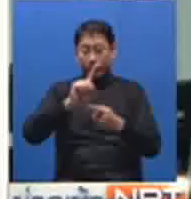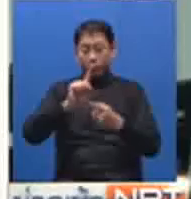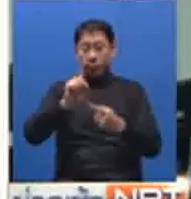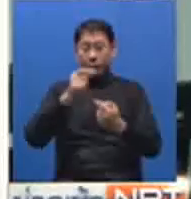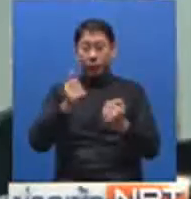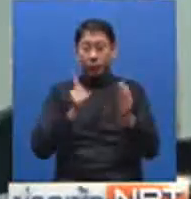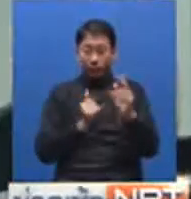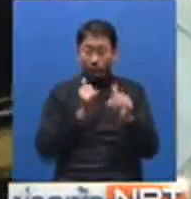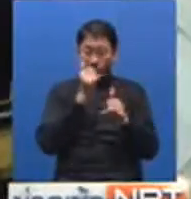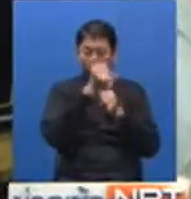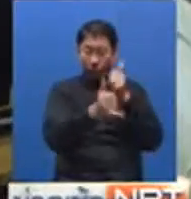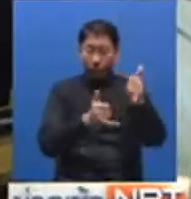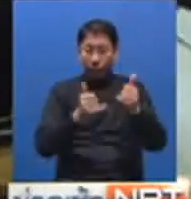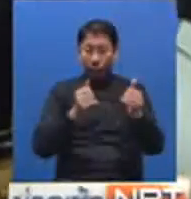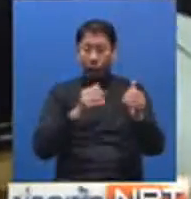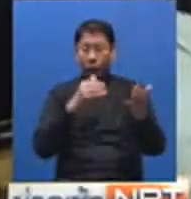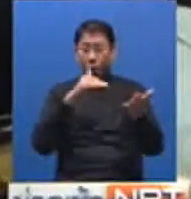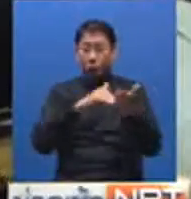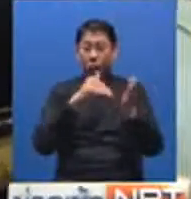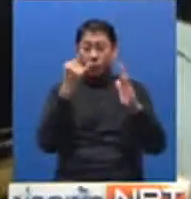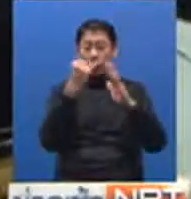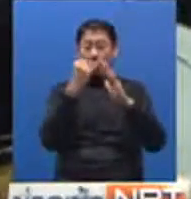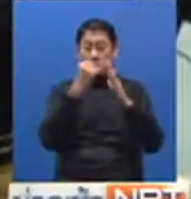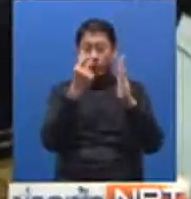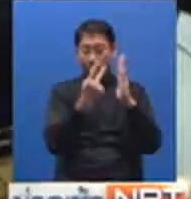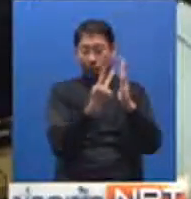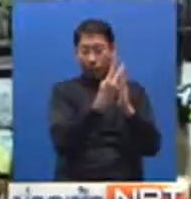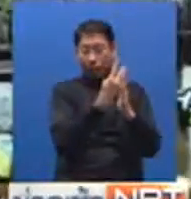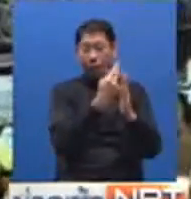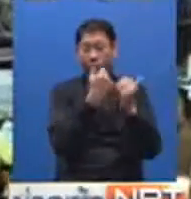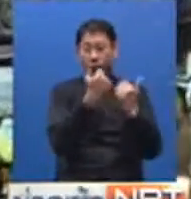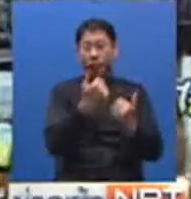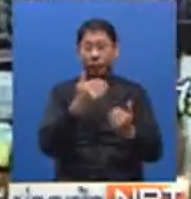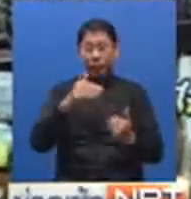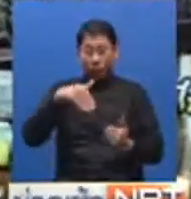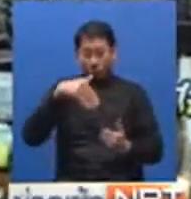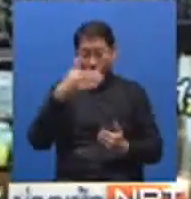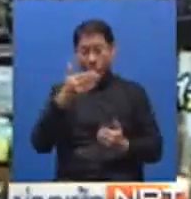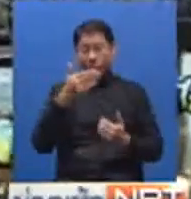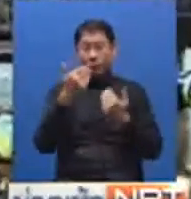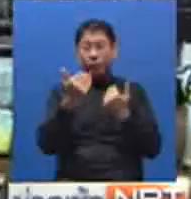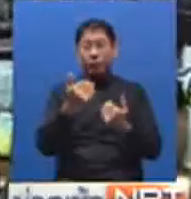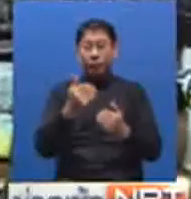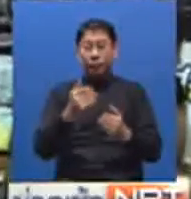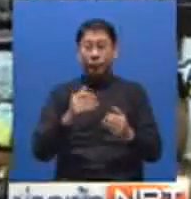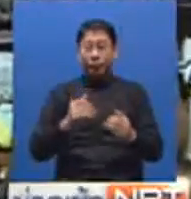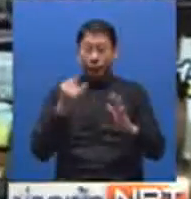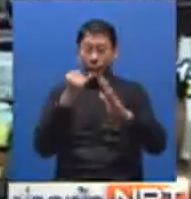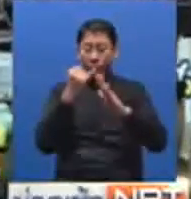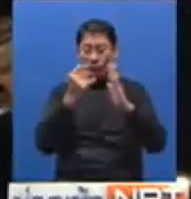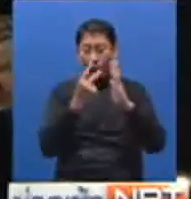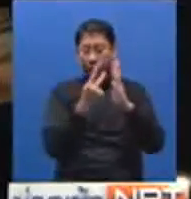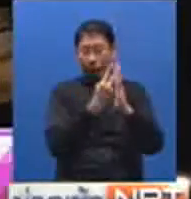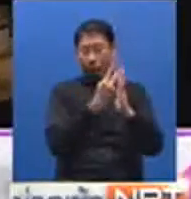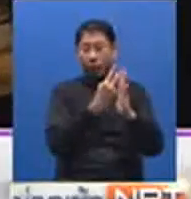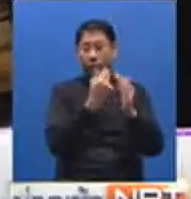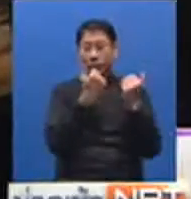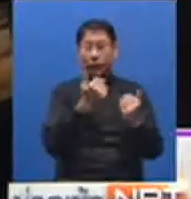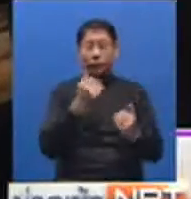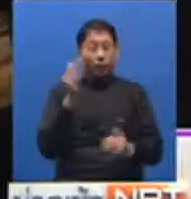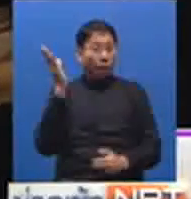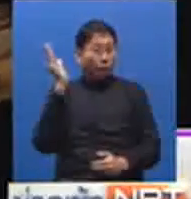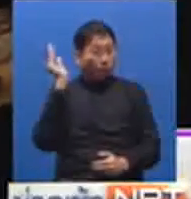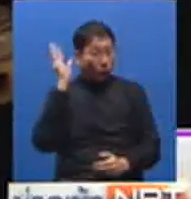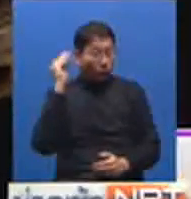เดินทางไปเยี่ยมศูนย์ดำรงธรรมในจังหวัดกาญจนบุรีค่ะก่อนที่จะเดินทางไปที่ศาลากลางจังหวัดกาญจนบุรีรับฟัง